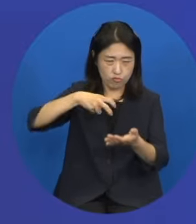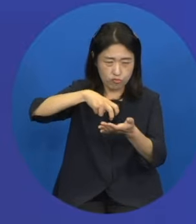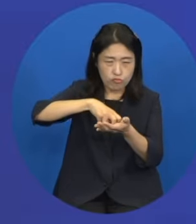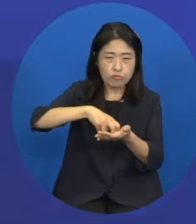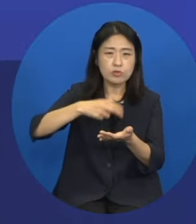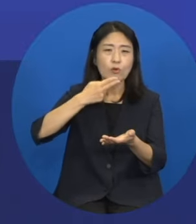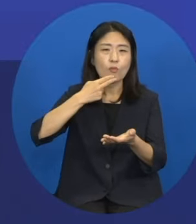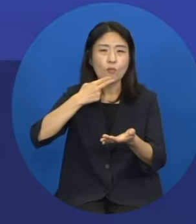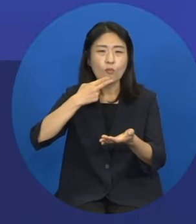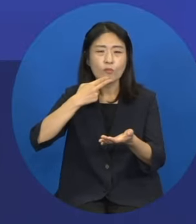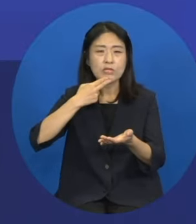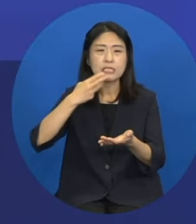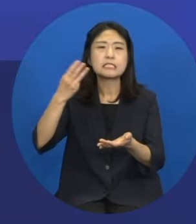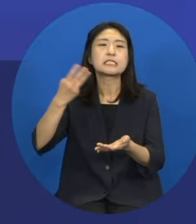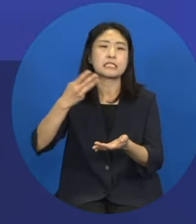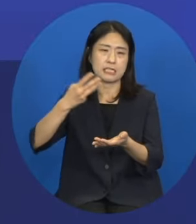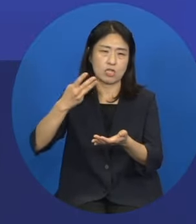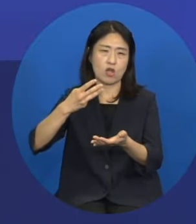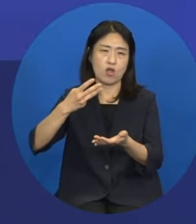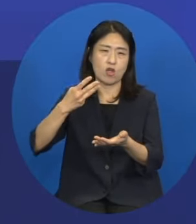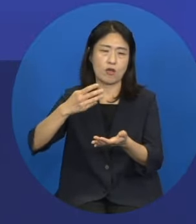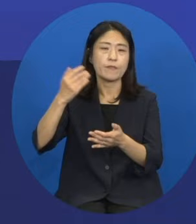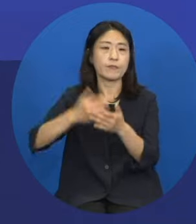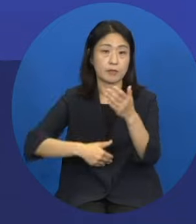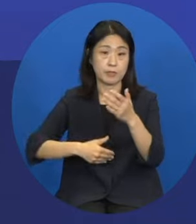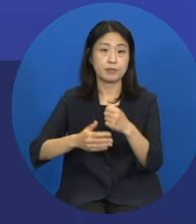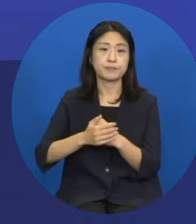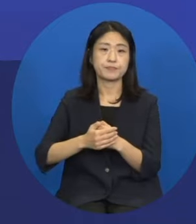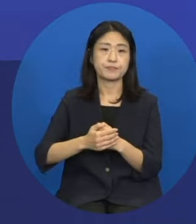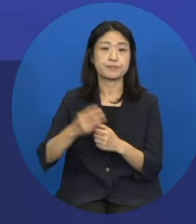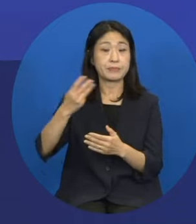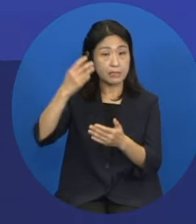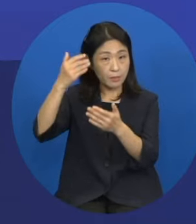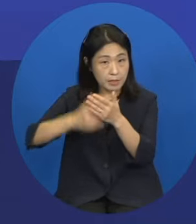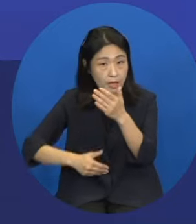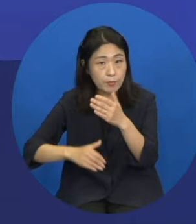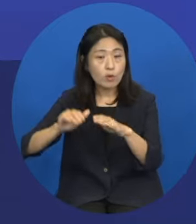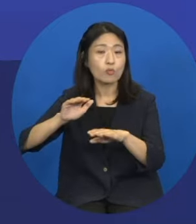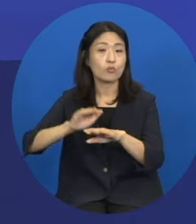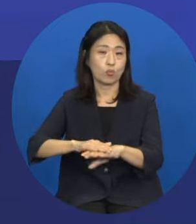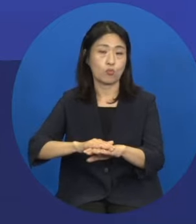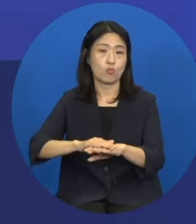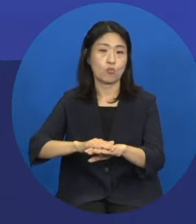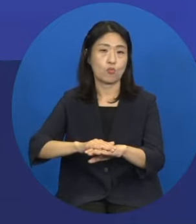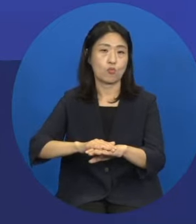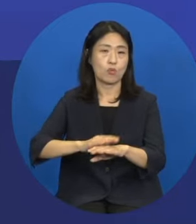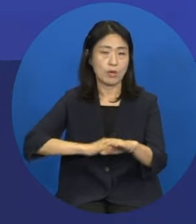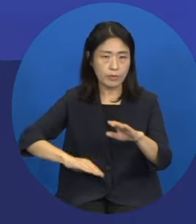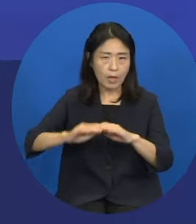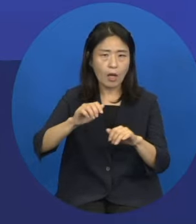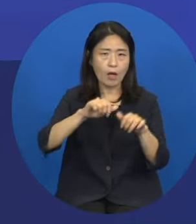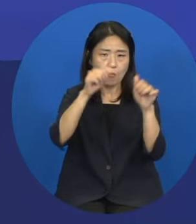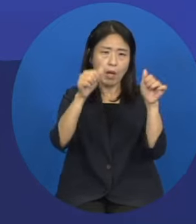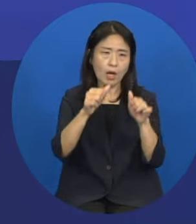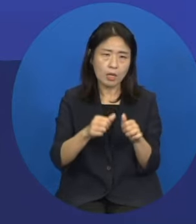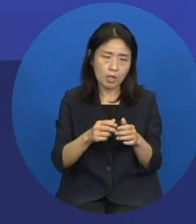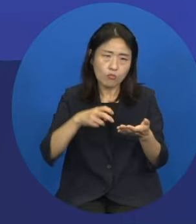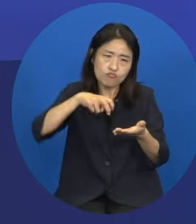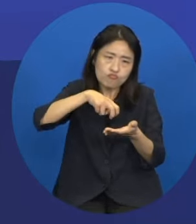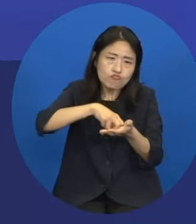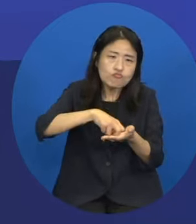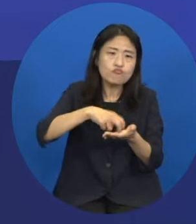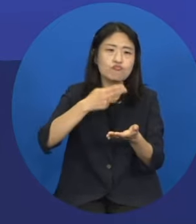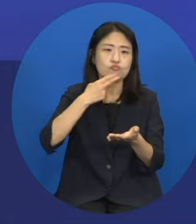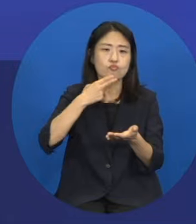열왕기상 19장 18절. 그러나 내가 이스라엘 가운데 7천명을 남기리니 다 바알에게 무릎 꿇지 아니하고